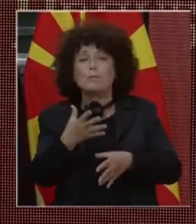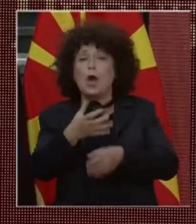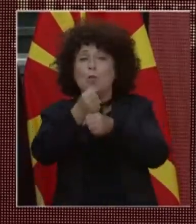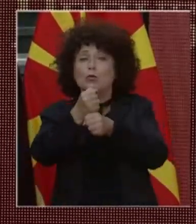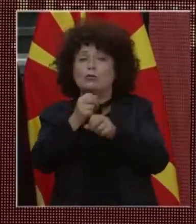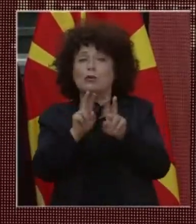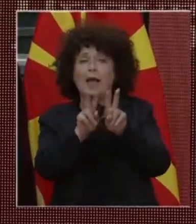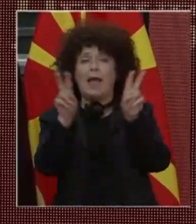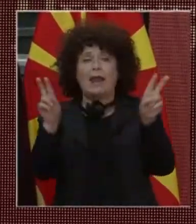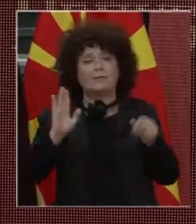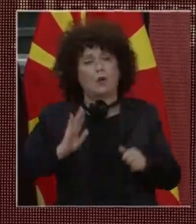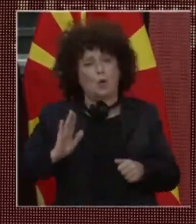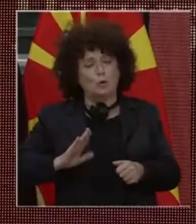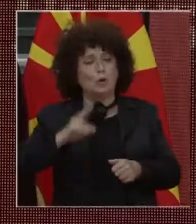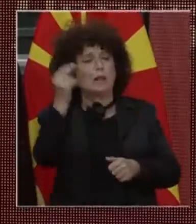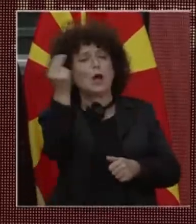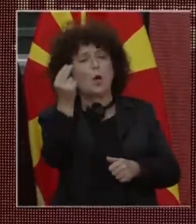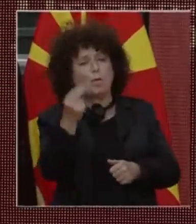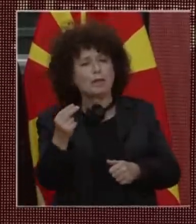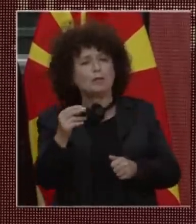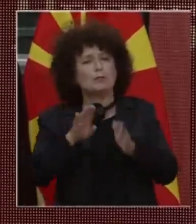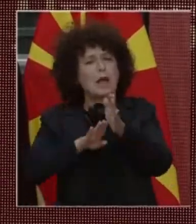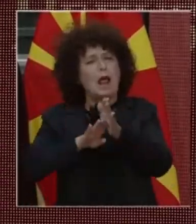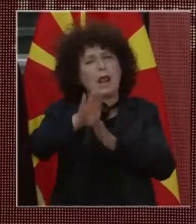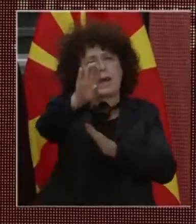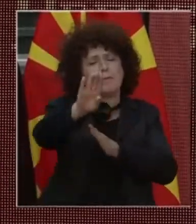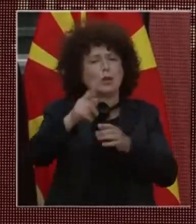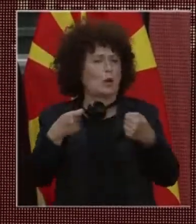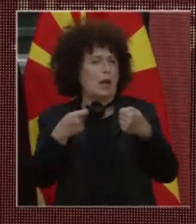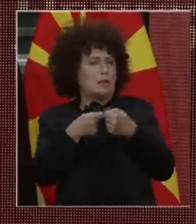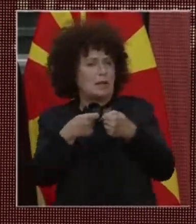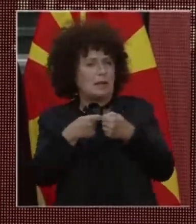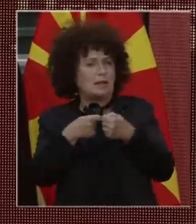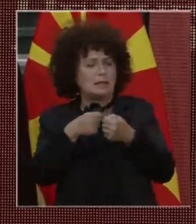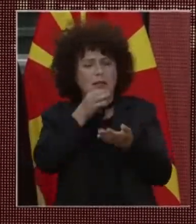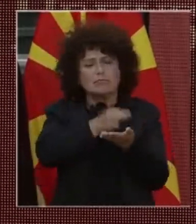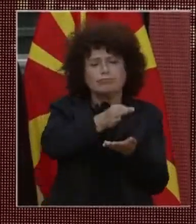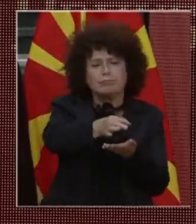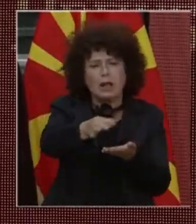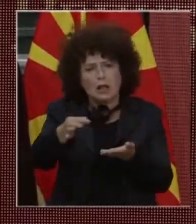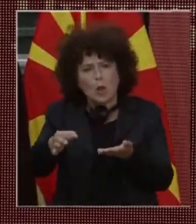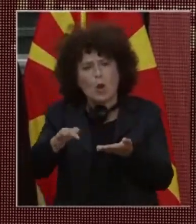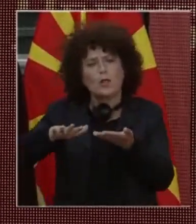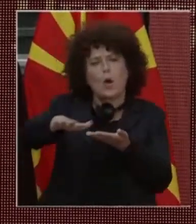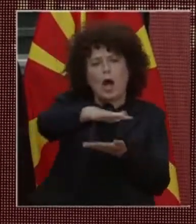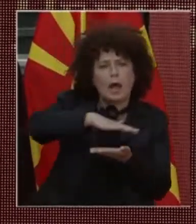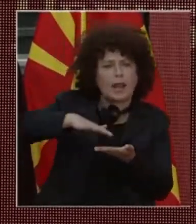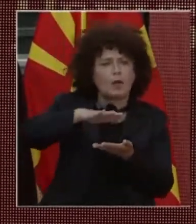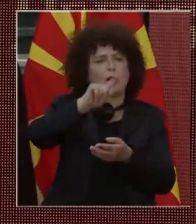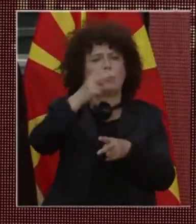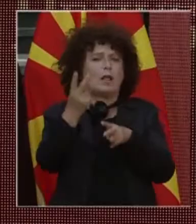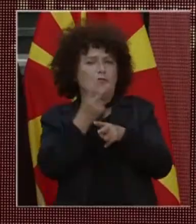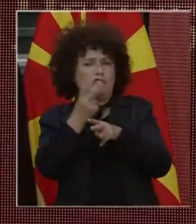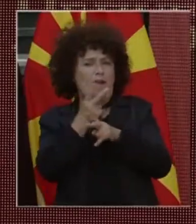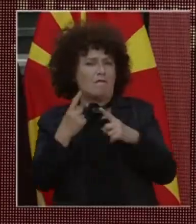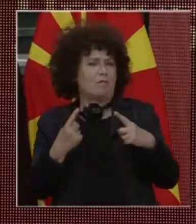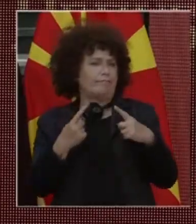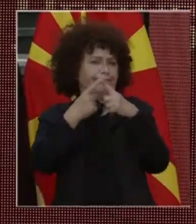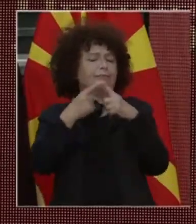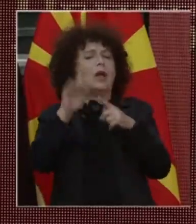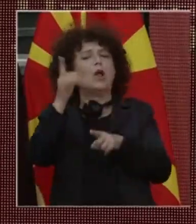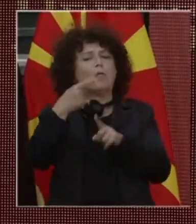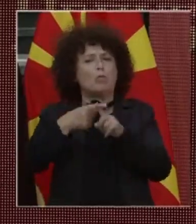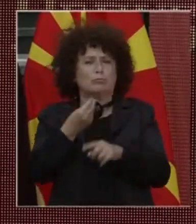поддршката за развојот на културата и уметноста, за напредокот на заедницата на локално, регионално и државно ниво и